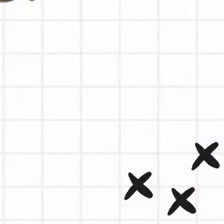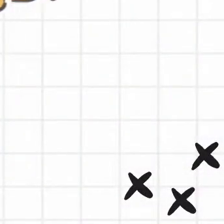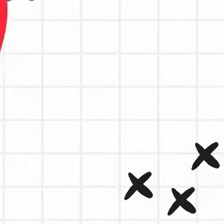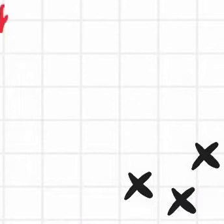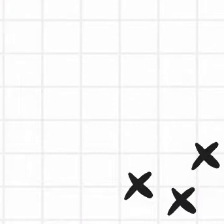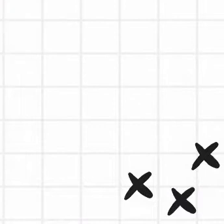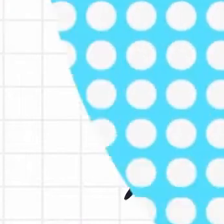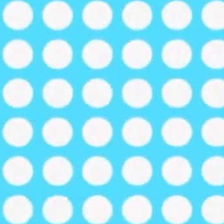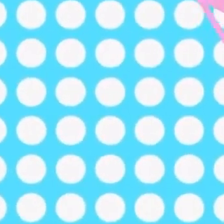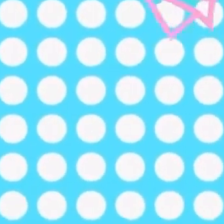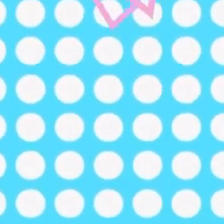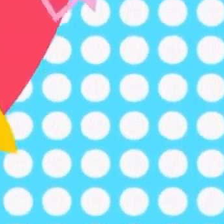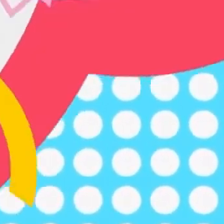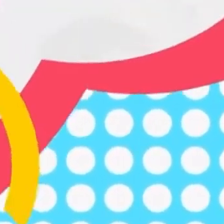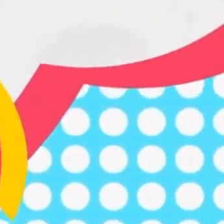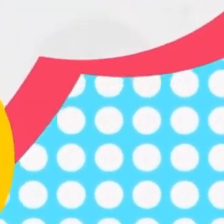jus